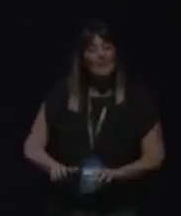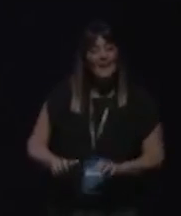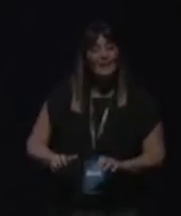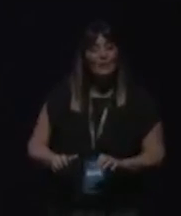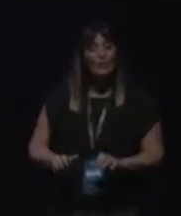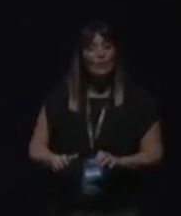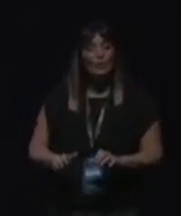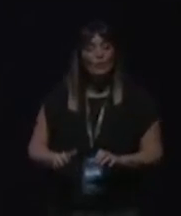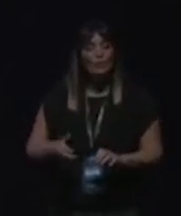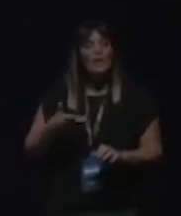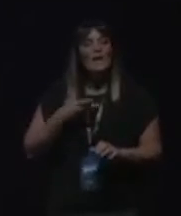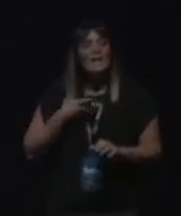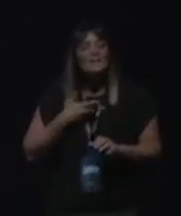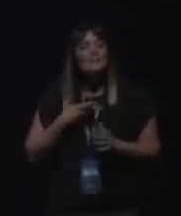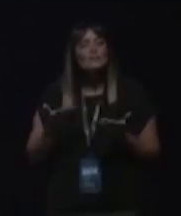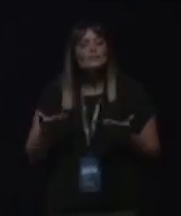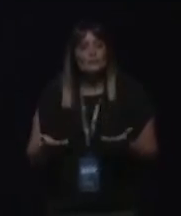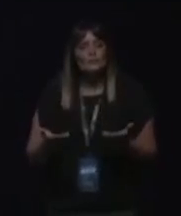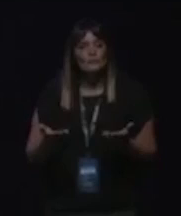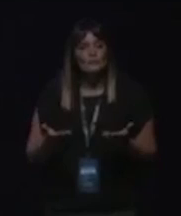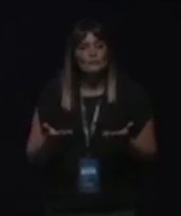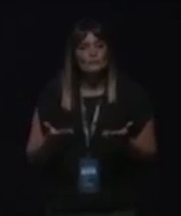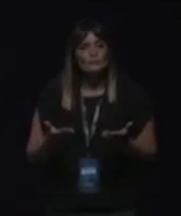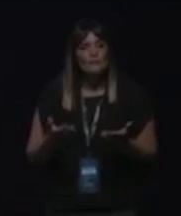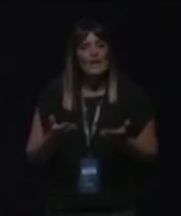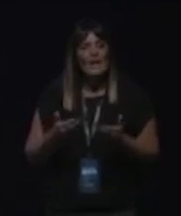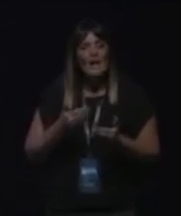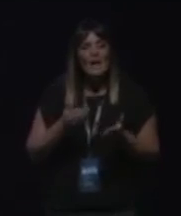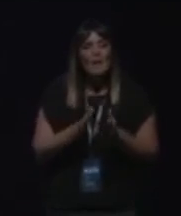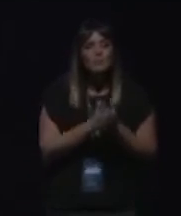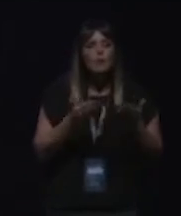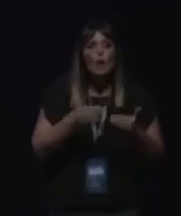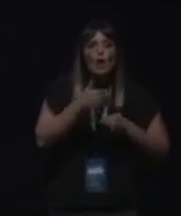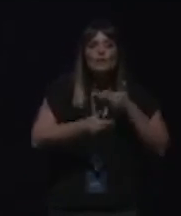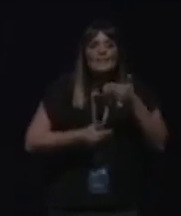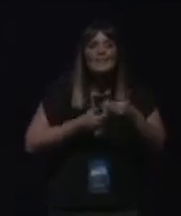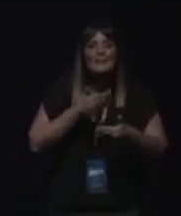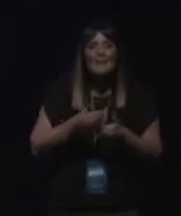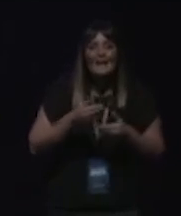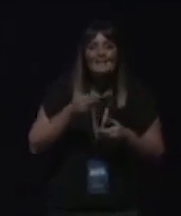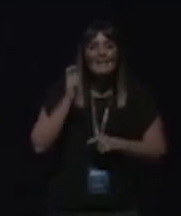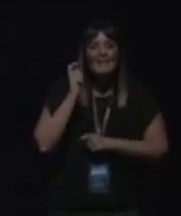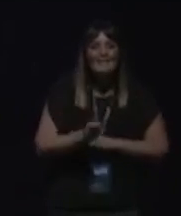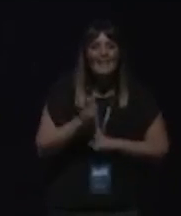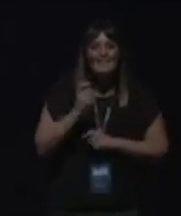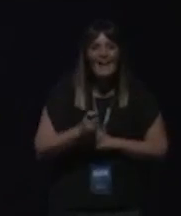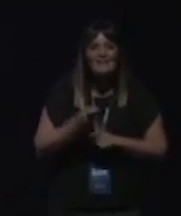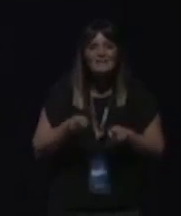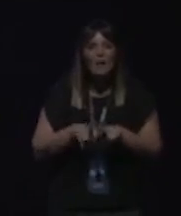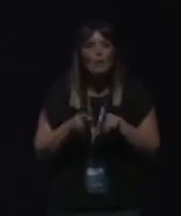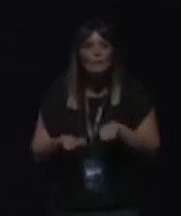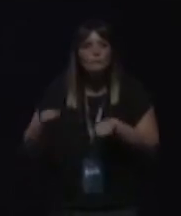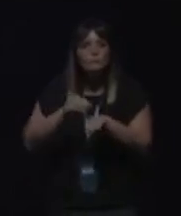pendenti, dei procedimenti oramai che si sono accumulati negli anni, 1.400 magistrati in